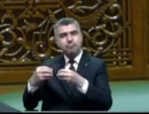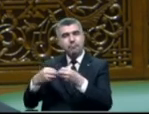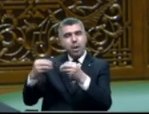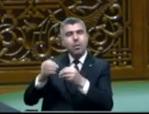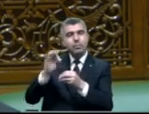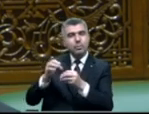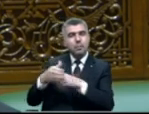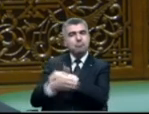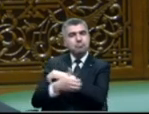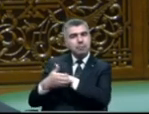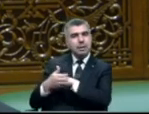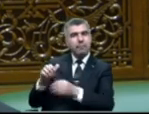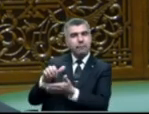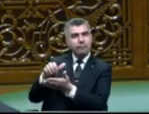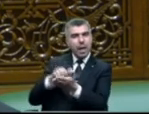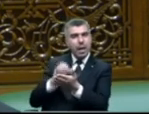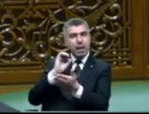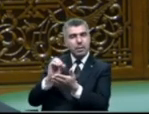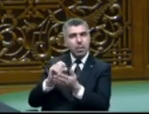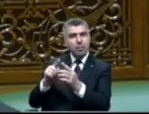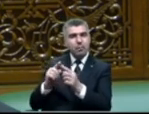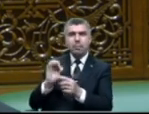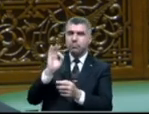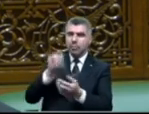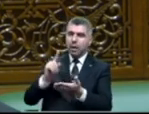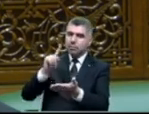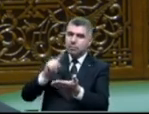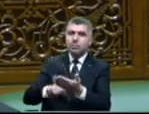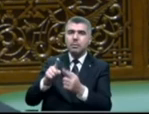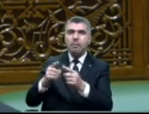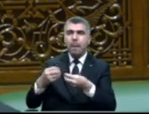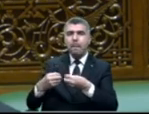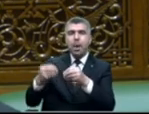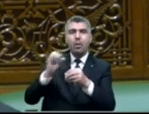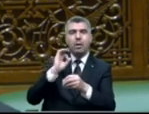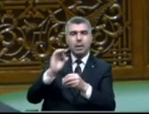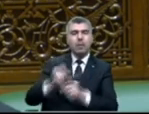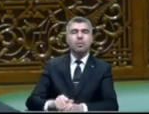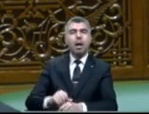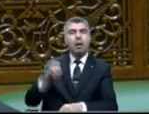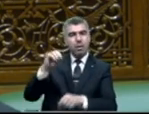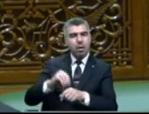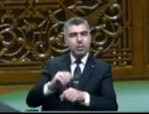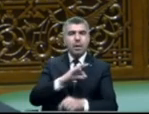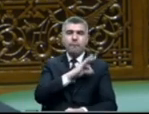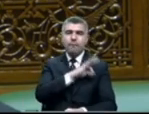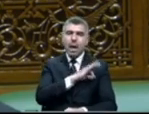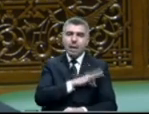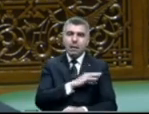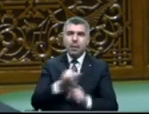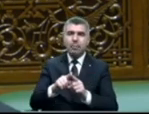ومكن صغار الفلاحين من ضمان تسويق وتثمين منتوجاتهم في أحسن الظروف، ويمكنهم كذلك من الاستفادة من التسويقات